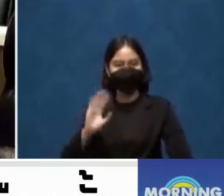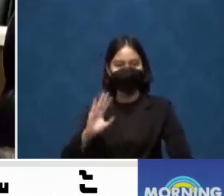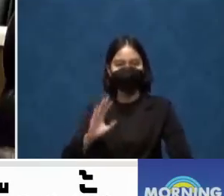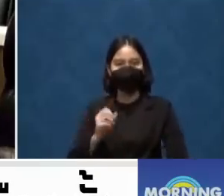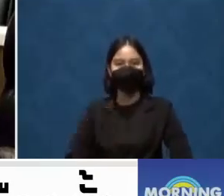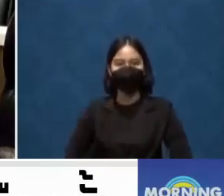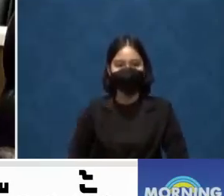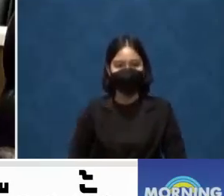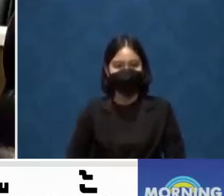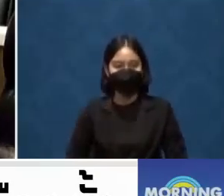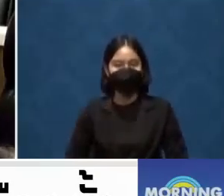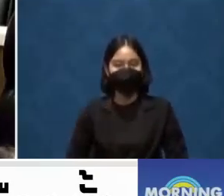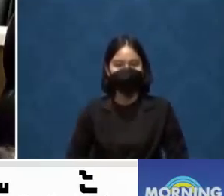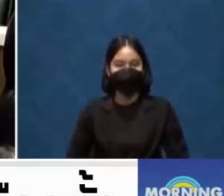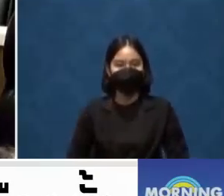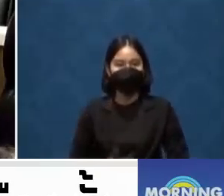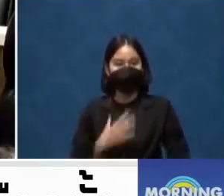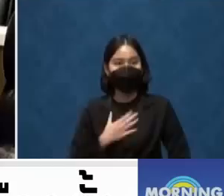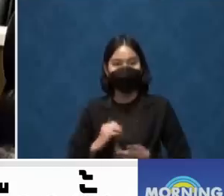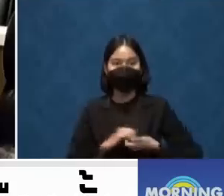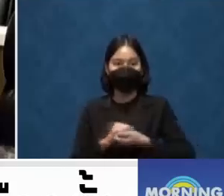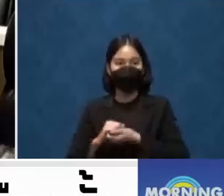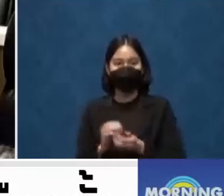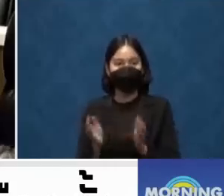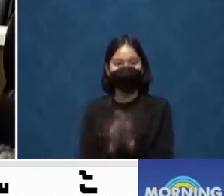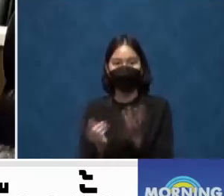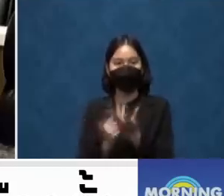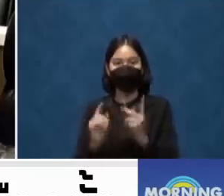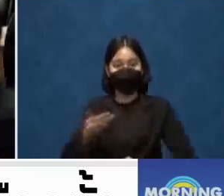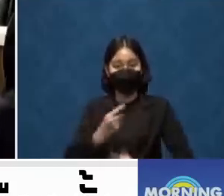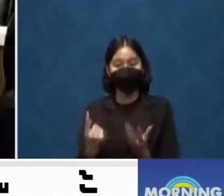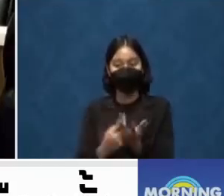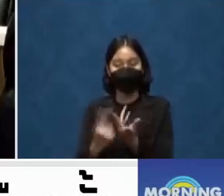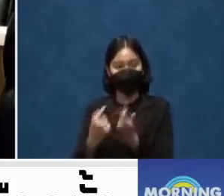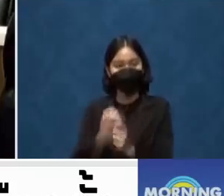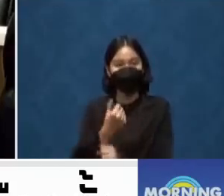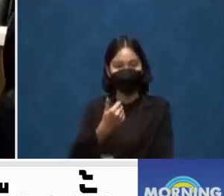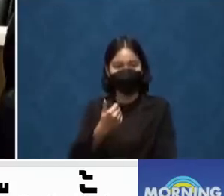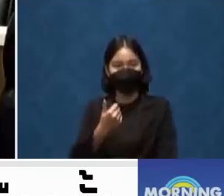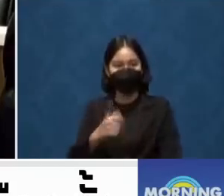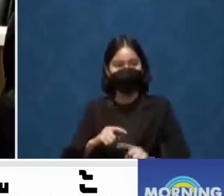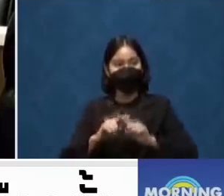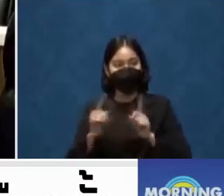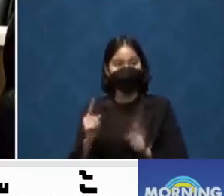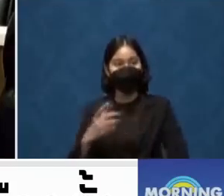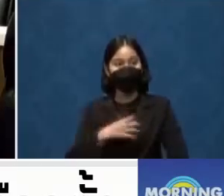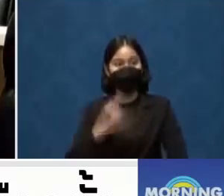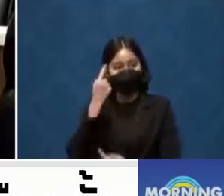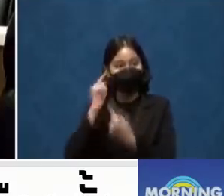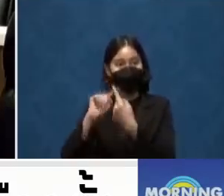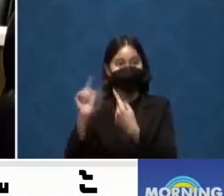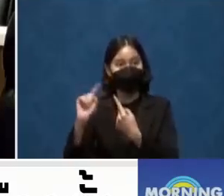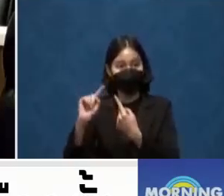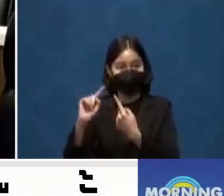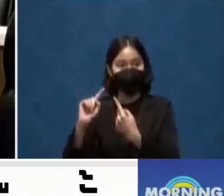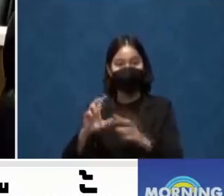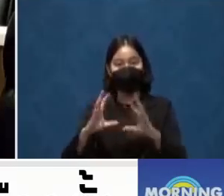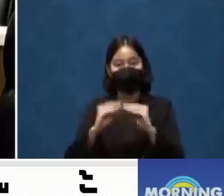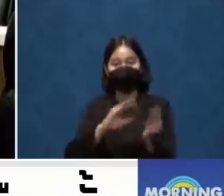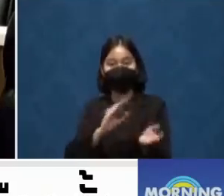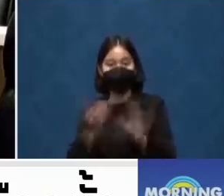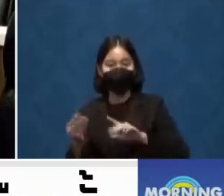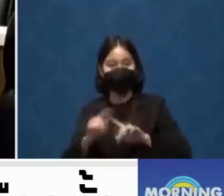ระทําเรื่องนี ้ เราจะไม่ร่วมมือในการลงคะแนนใดๆทั้งสิ้นนะครับท่านเพียงต้องการวัตถุประสงค์ที่จะล้มองค์ประชุม